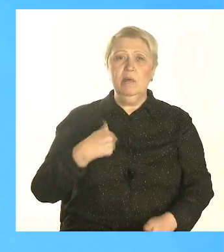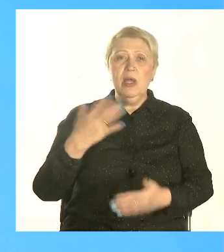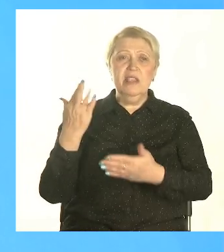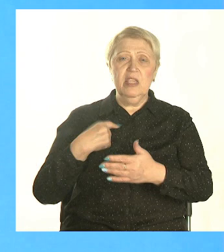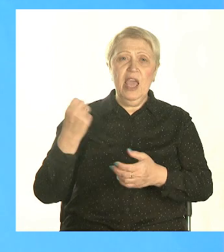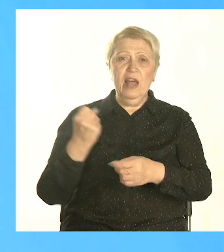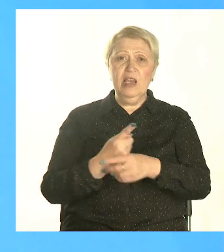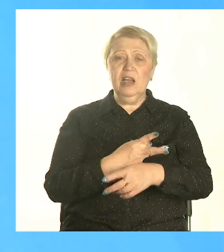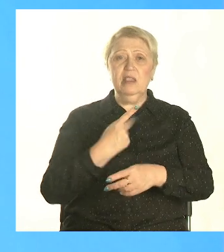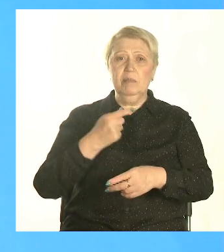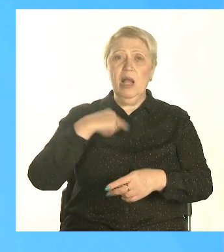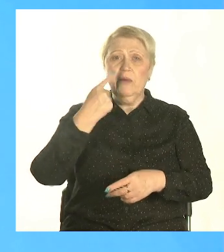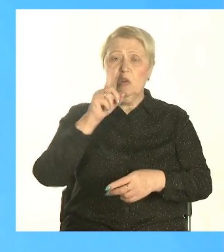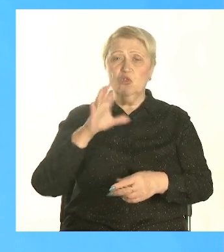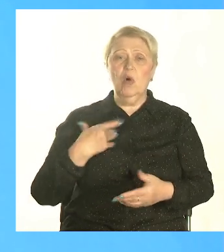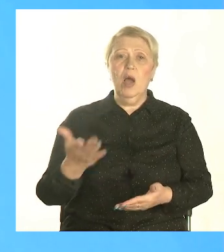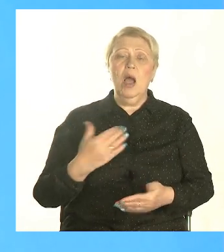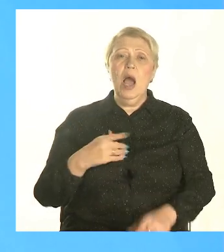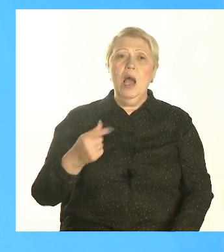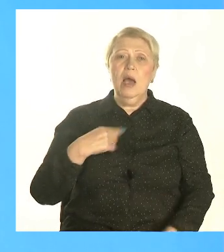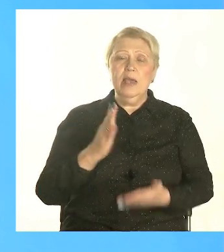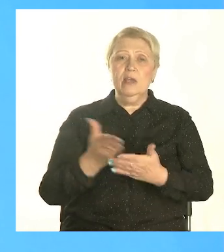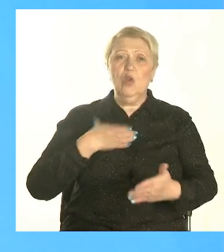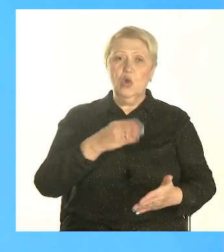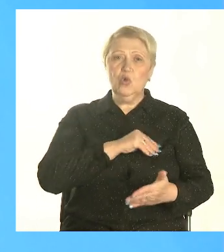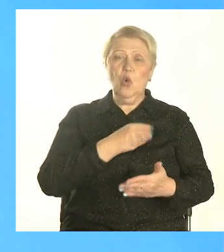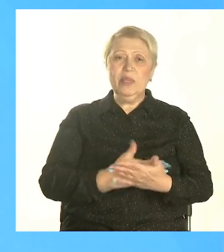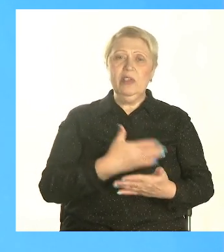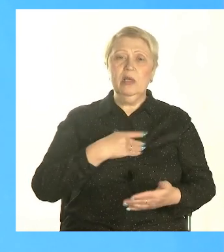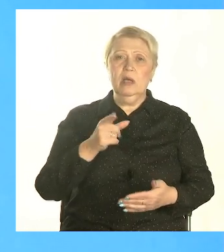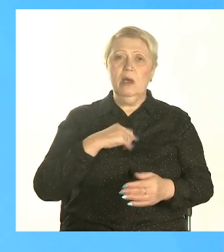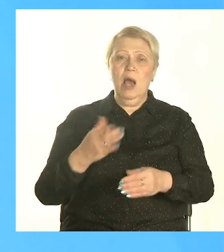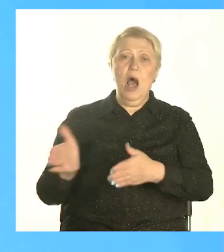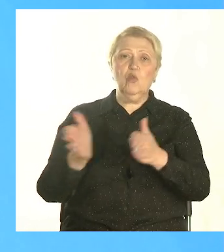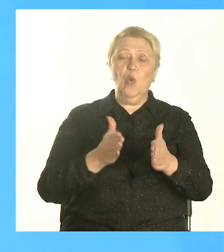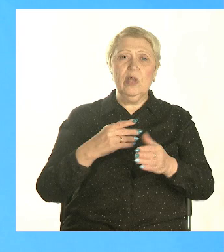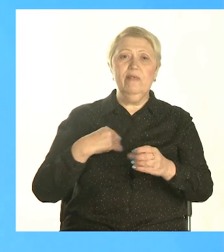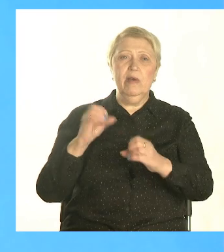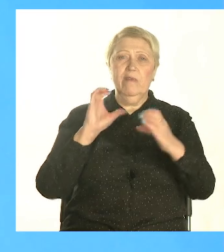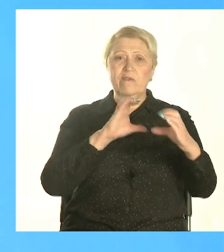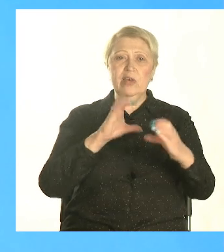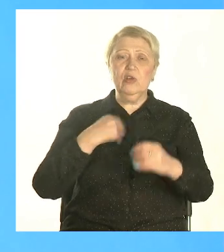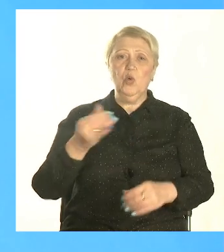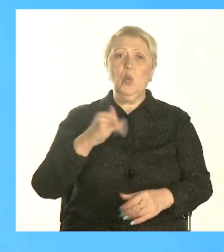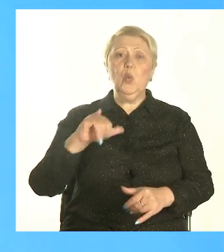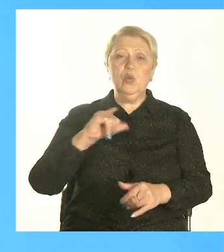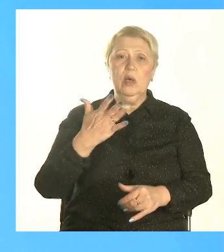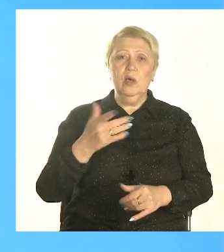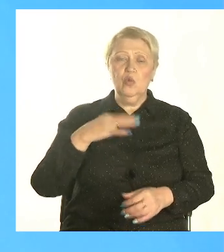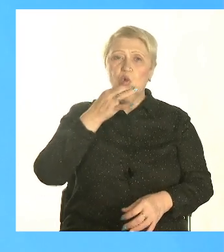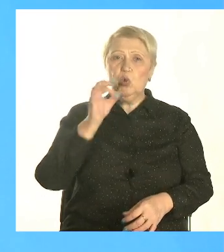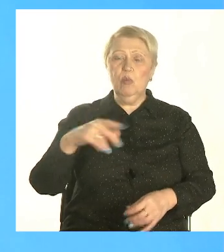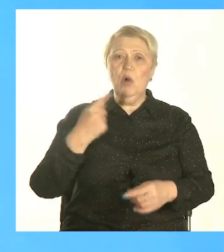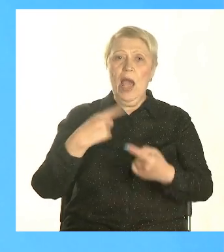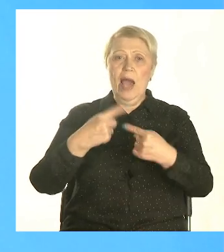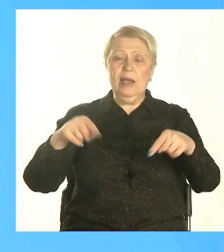том, что у нас собственник отходов заключал договор на их транспортировку, вывоз, да, с любой организацией,